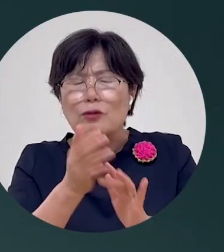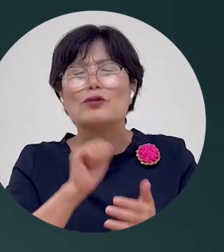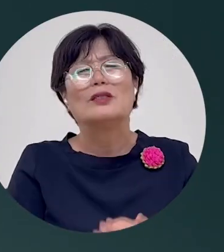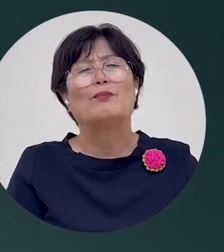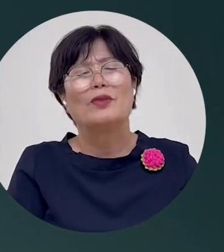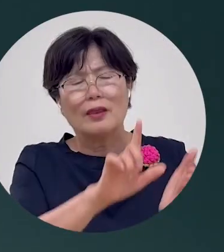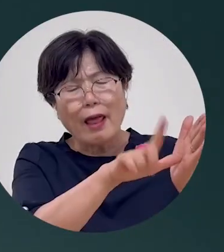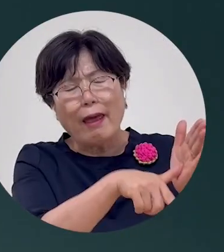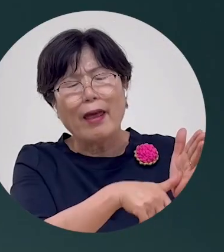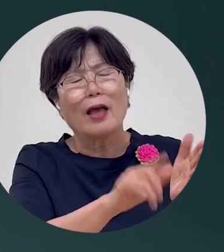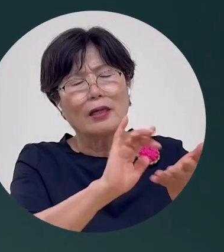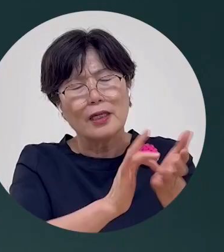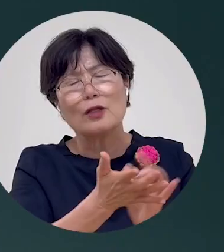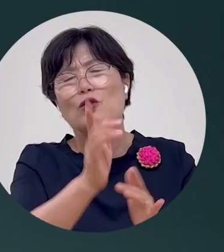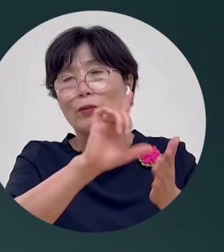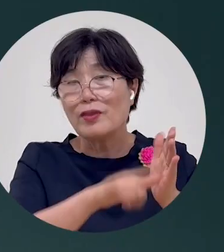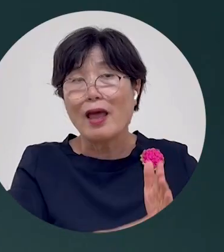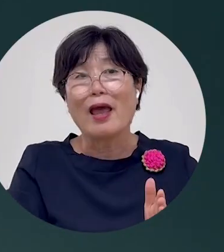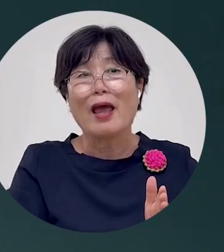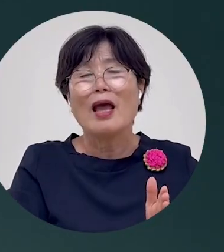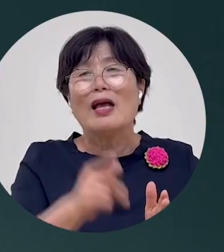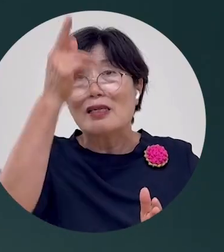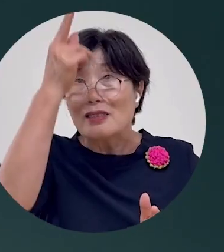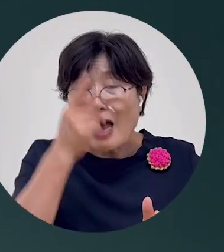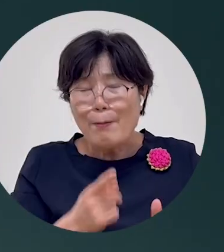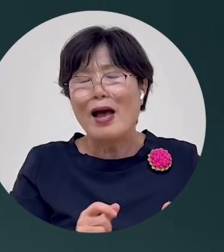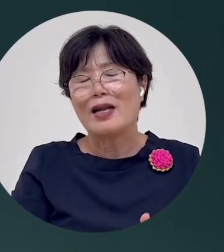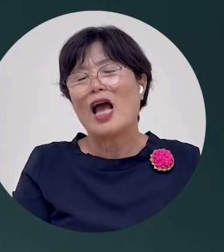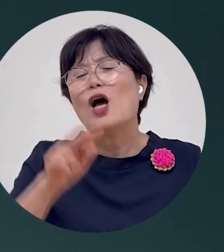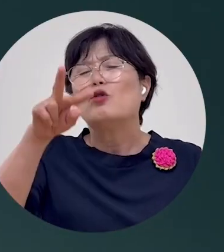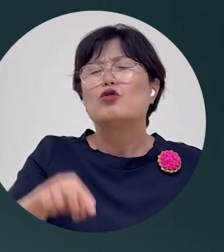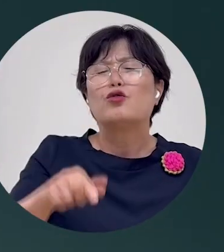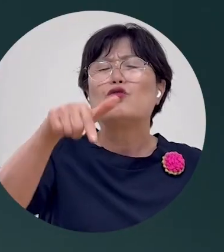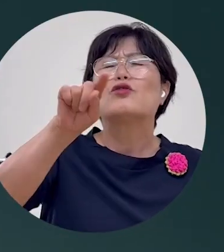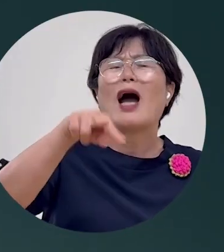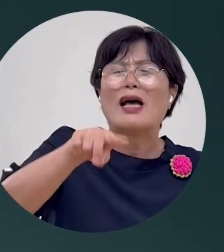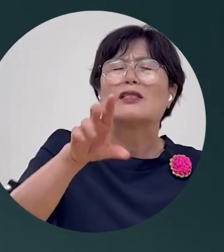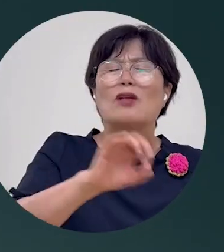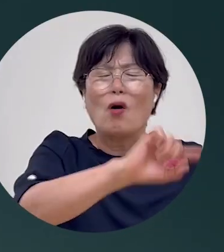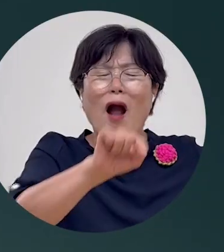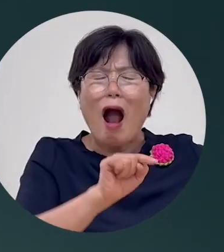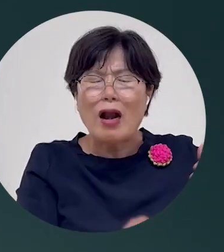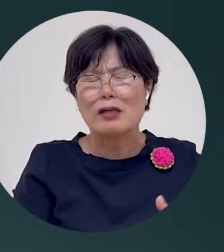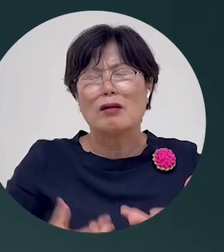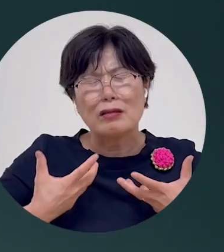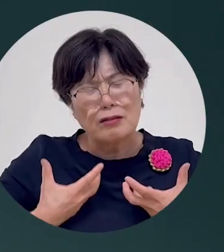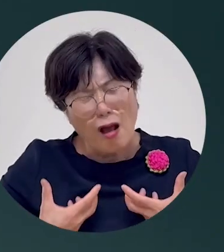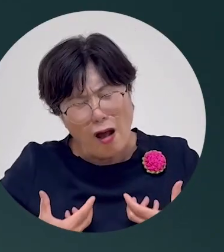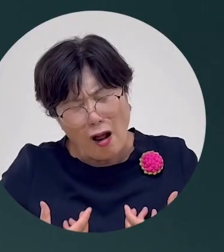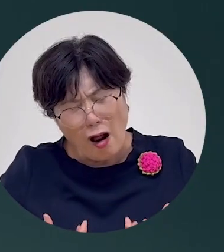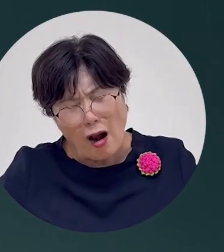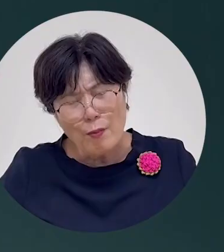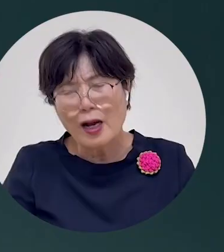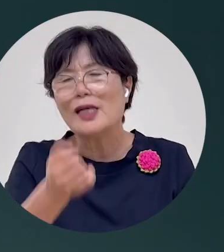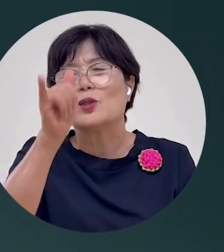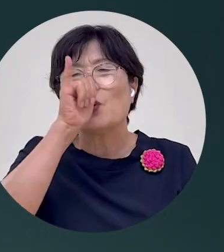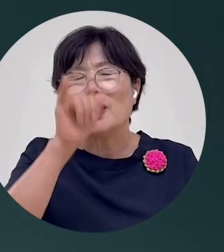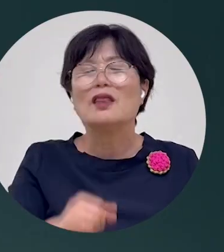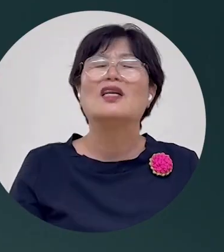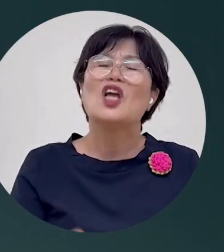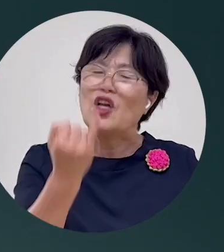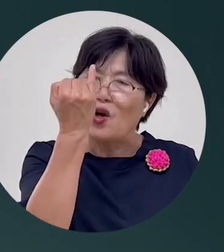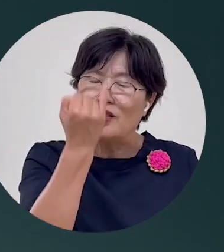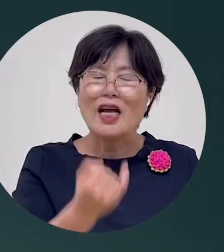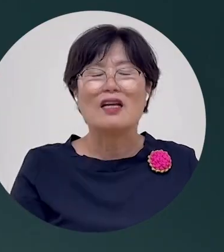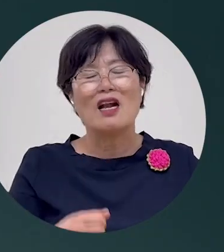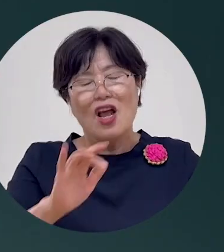이야기입니다. 사마리아 땅의 수가성에서 절망을 움켜쥐고 사는 불쌍한 여인을 지켜보십니다. 누가